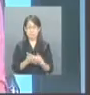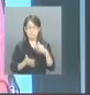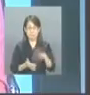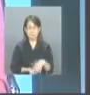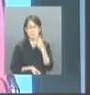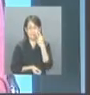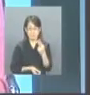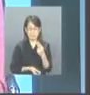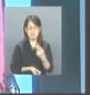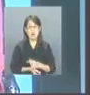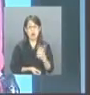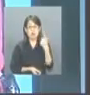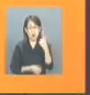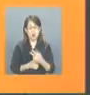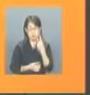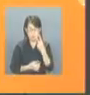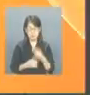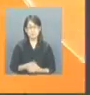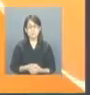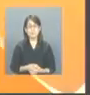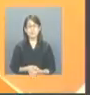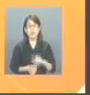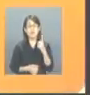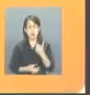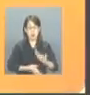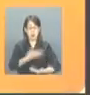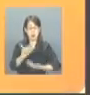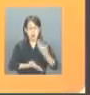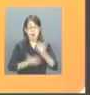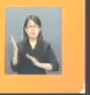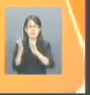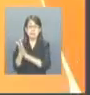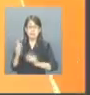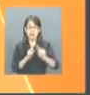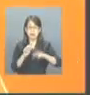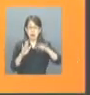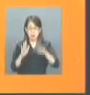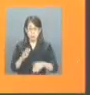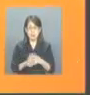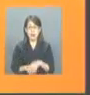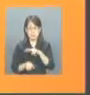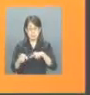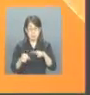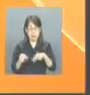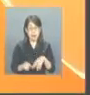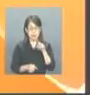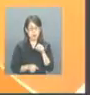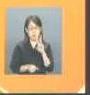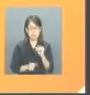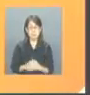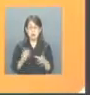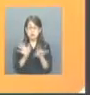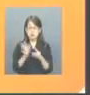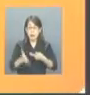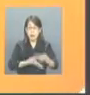าของทองคำล่าสุดกันนะคะทองคำในต่างประเทศค่ะปรับตัวลงมา13ดอลลาร์60เซนต์นะคะปลายปิดที่ 1,515